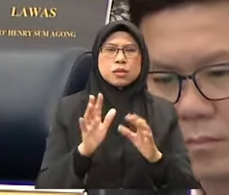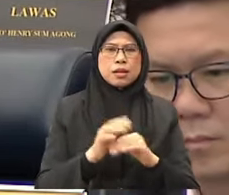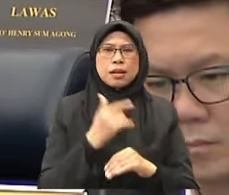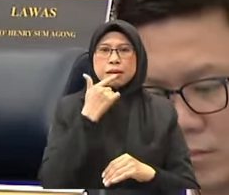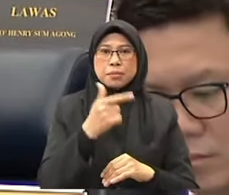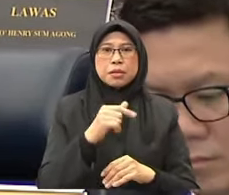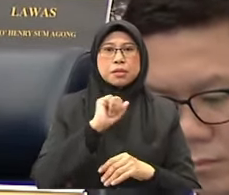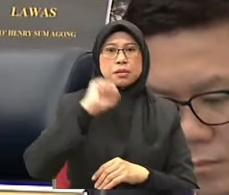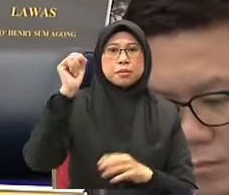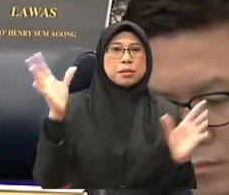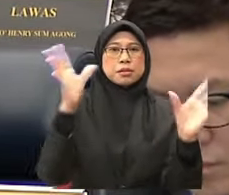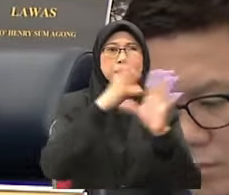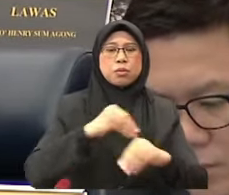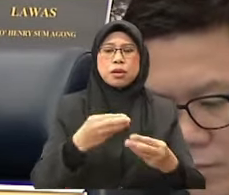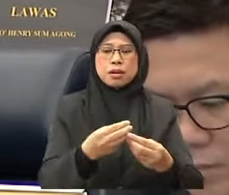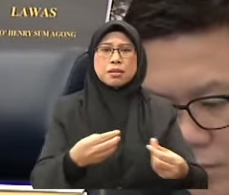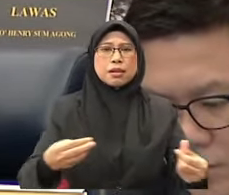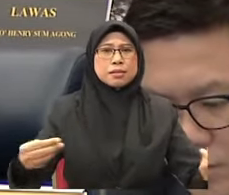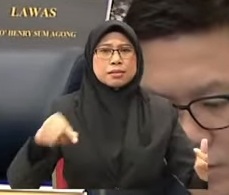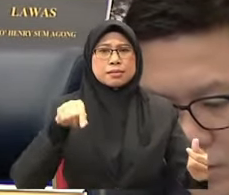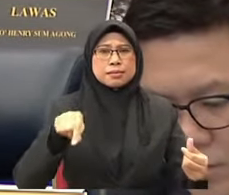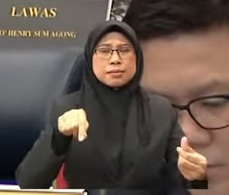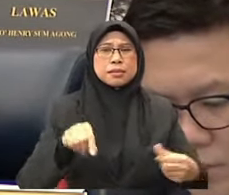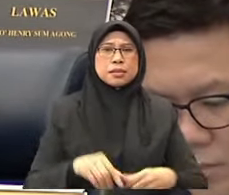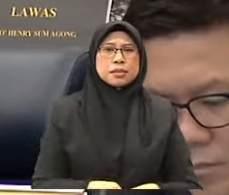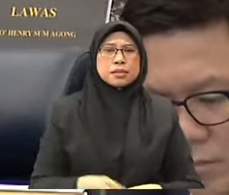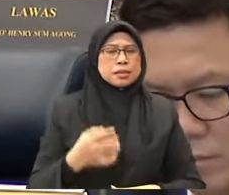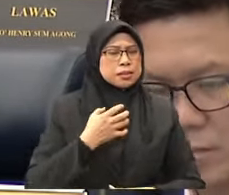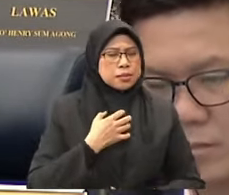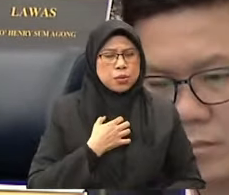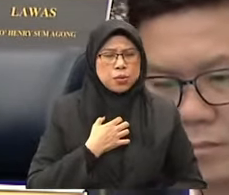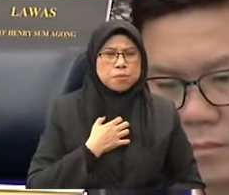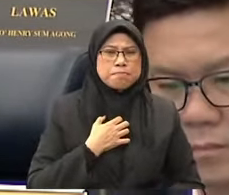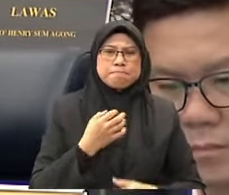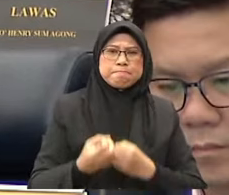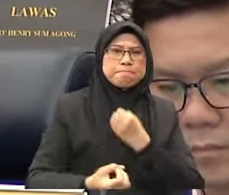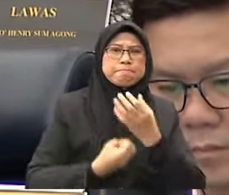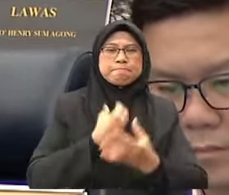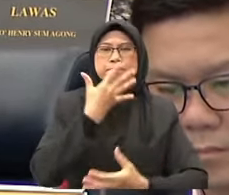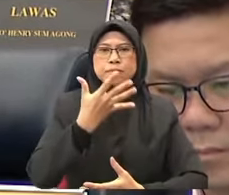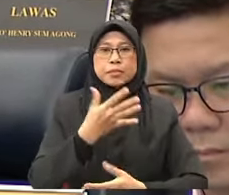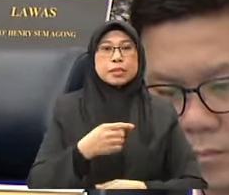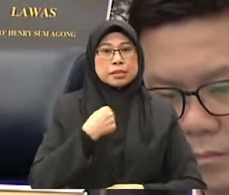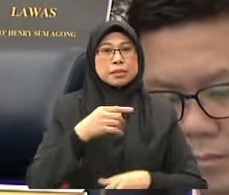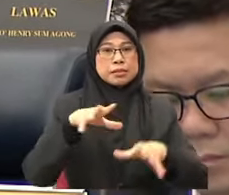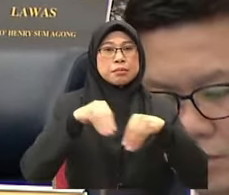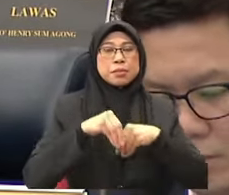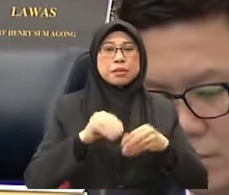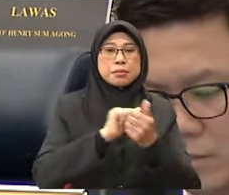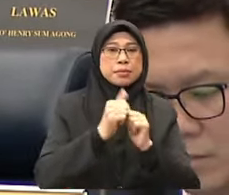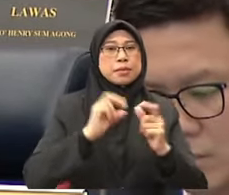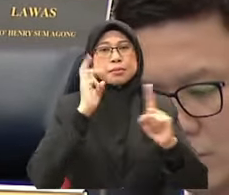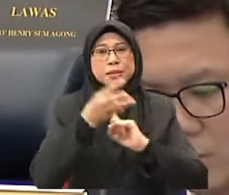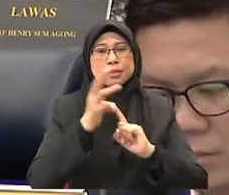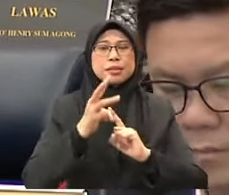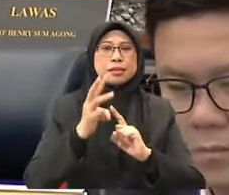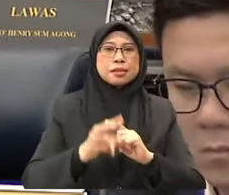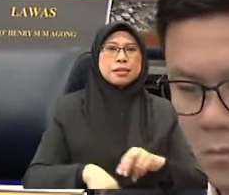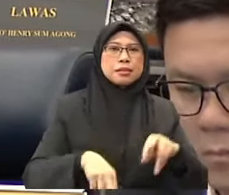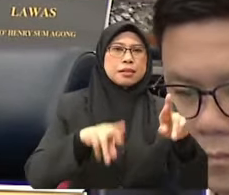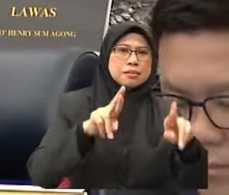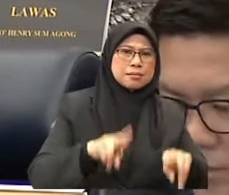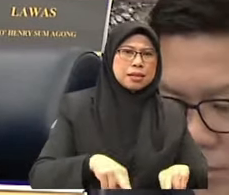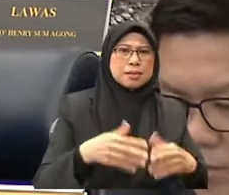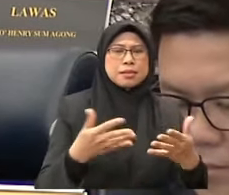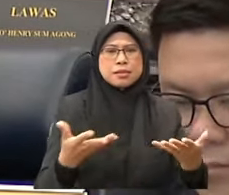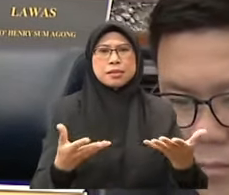Sabah. Isu berkaitan dengan tanah ini merupakan rintihan-rintihan yang sering pusat khidmat saya terima selain masalah kebajikan, masalah kewarganegaraan